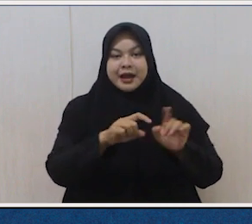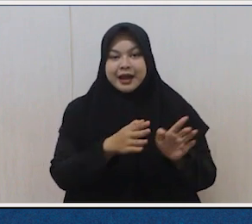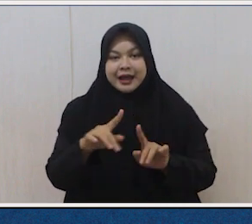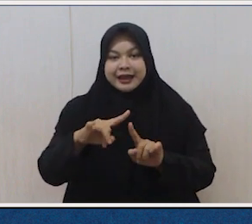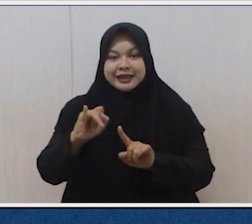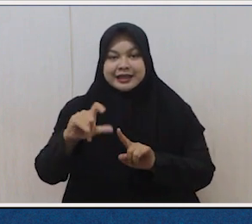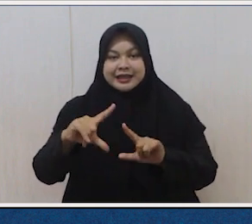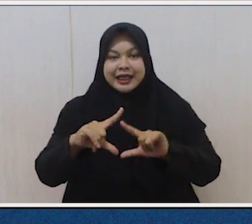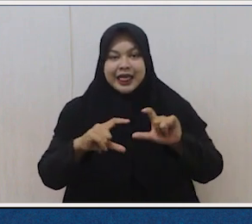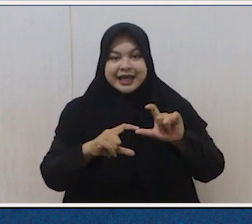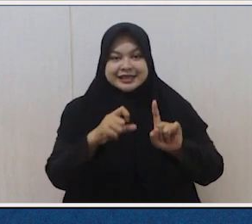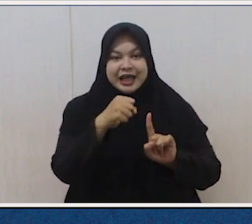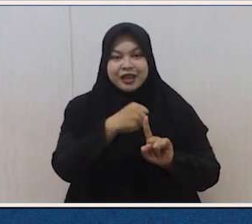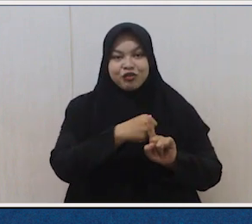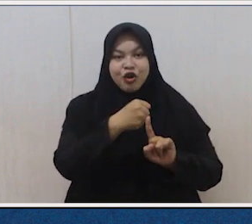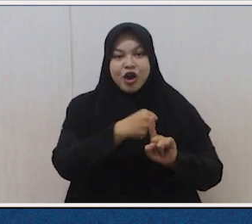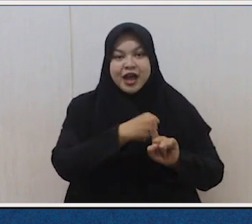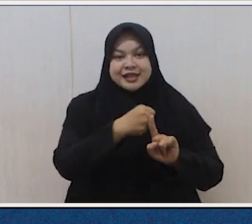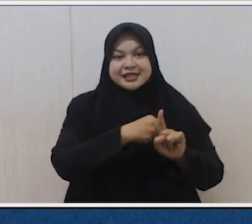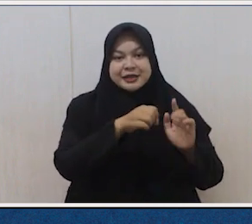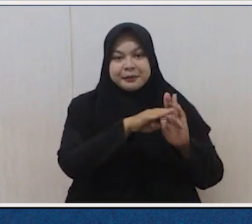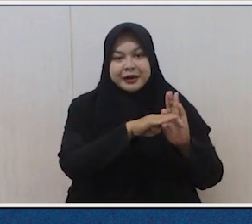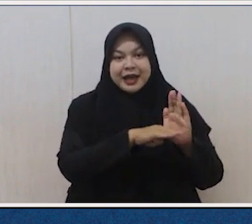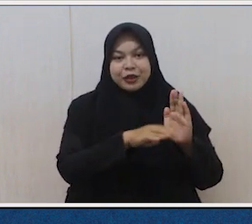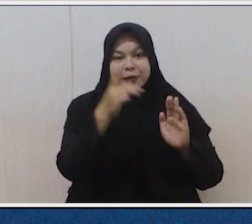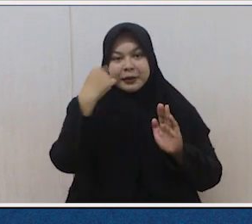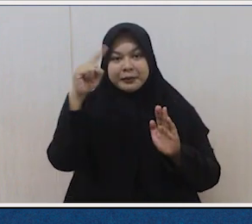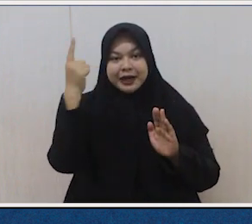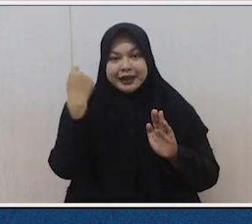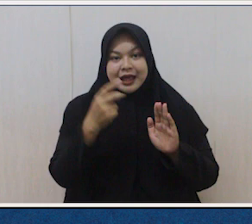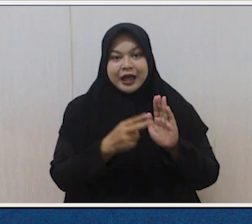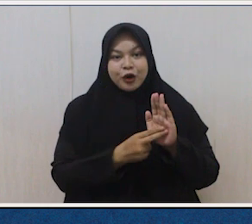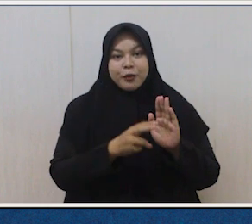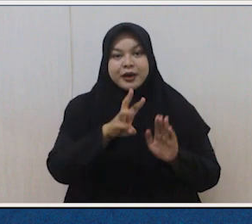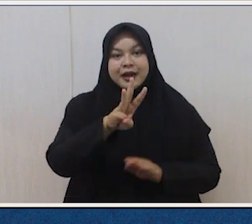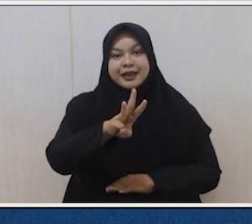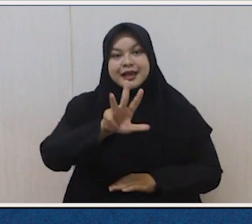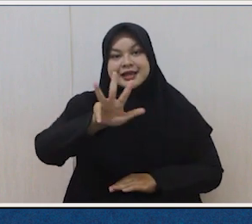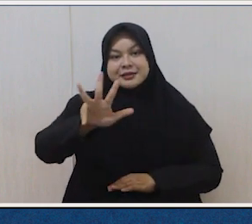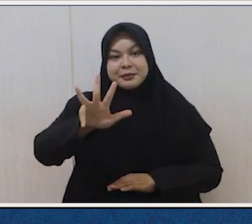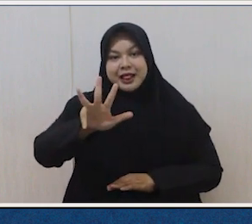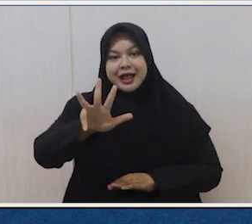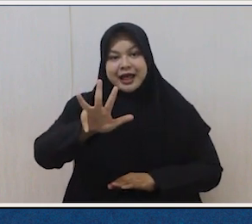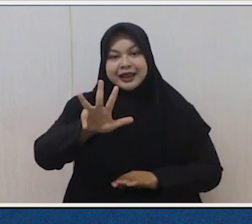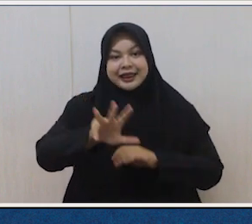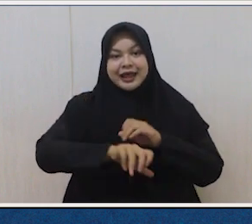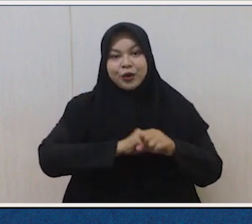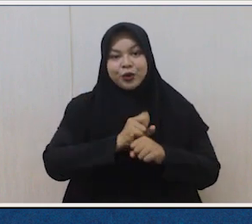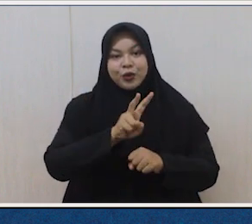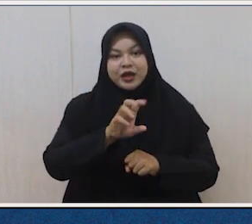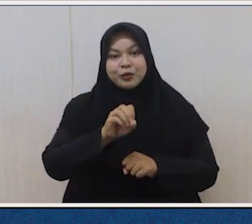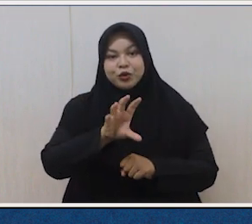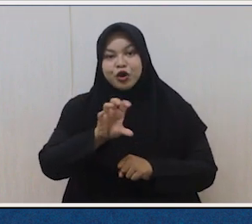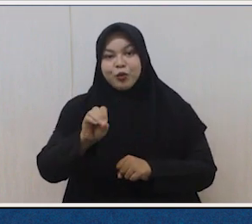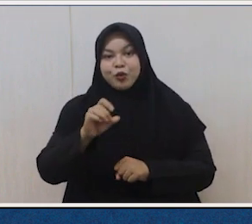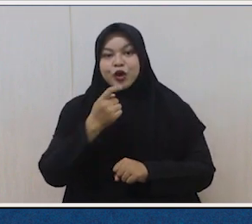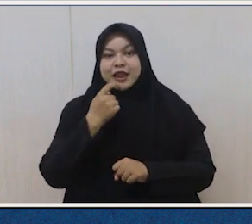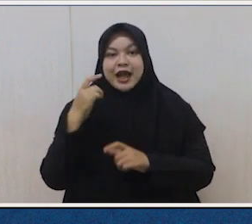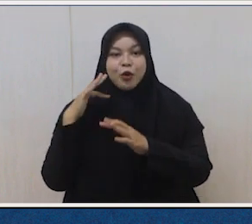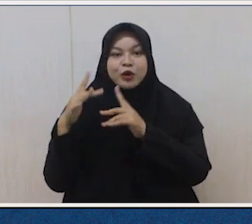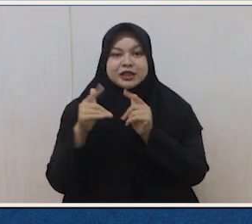Pemerintah Nomor 39 tahun 2020 tentang akomodasi yang layak bagi penyenang disabilitas dalam proses